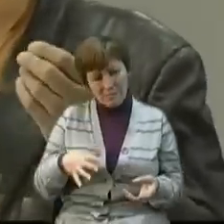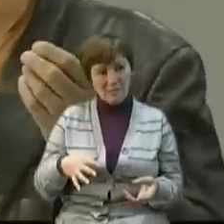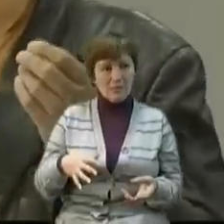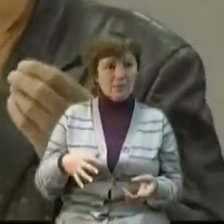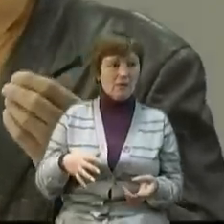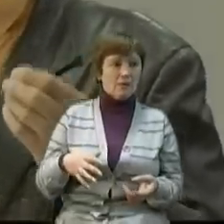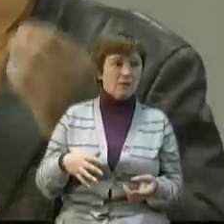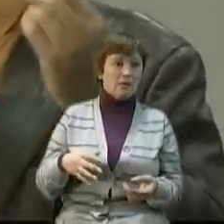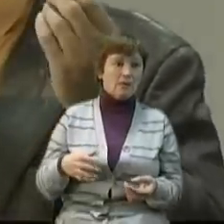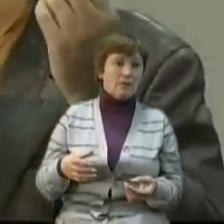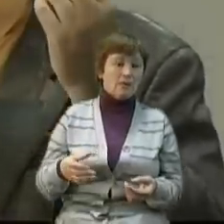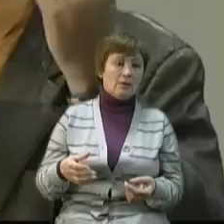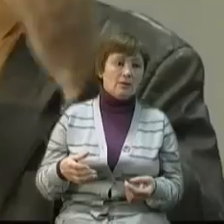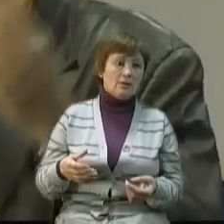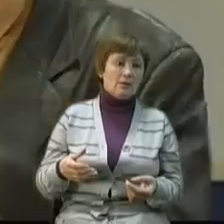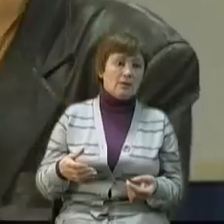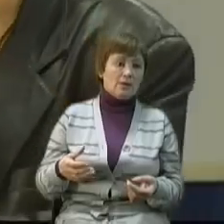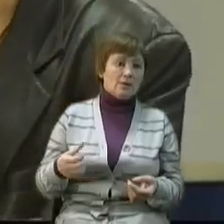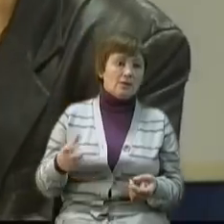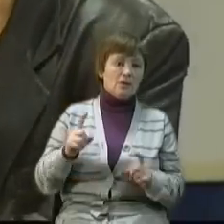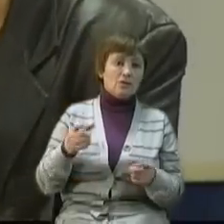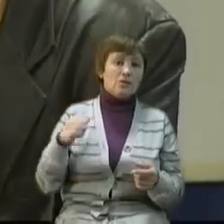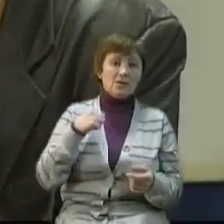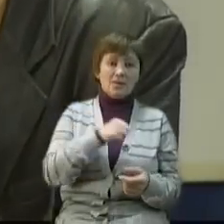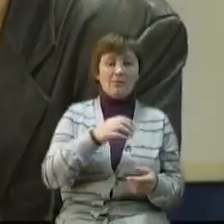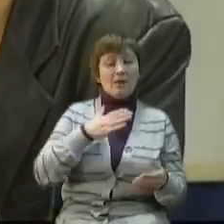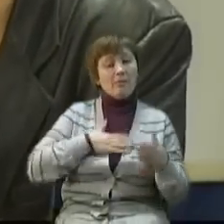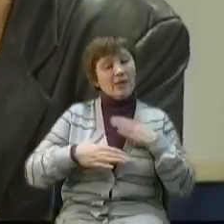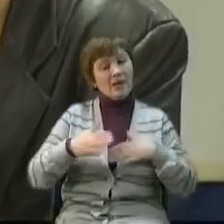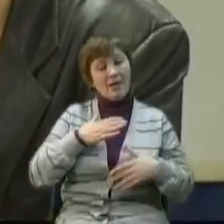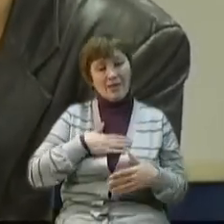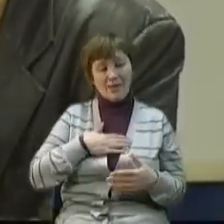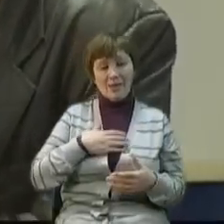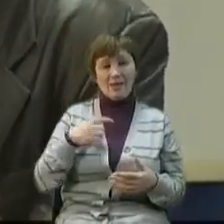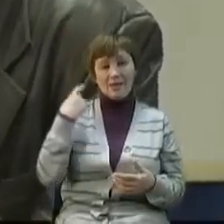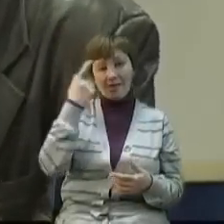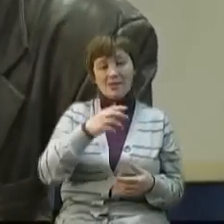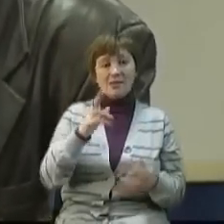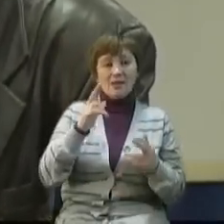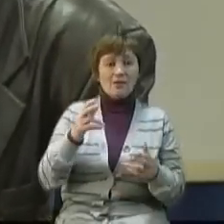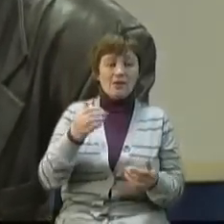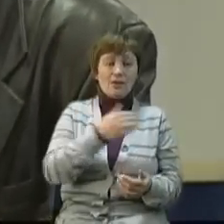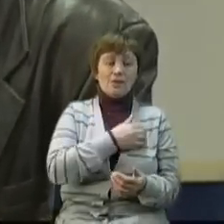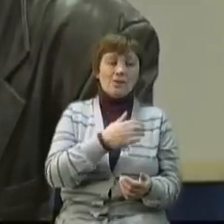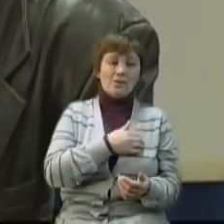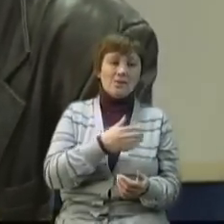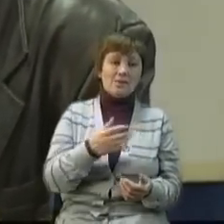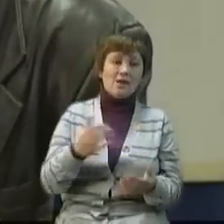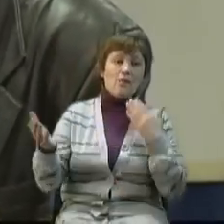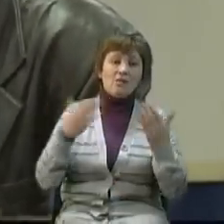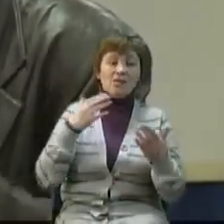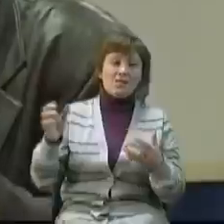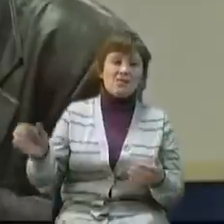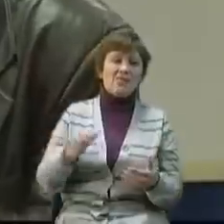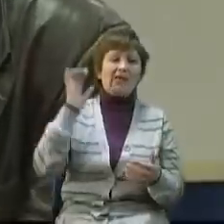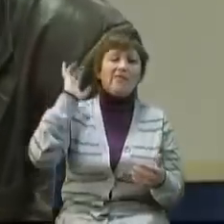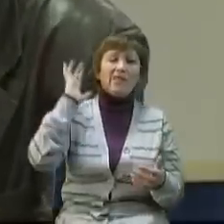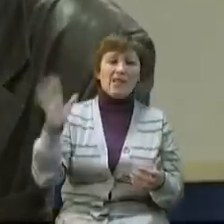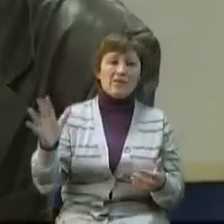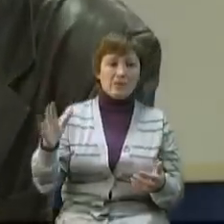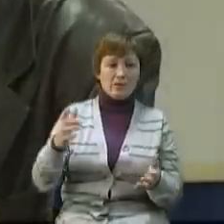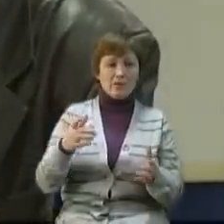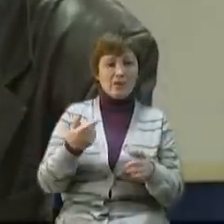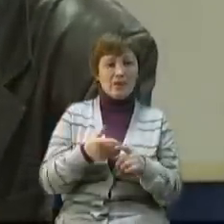Но представьте себе, что самая прекрасная и приятная личность, с которой хотелось бы общаться во веки веков – это